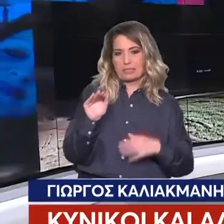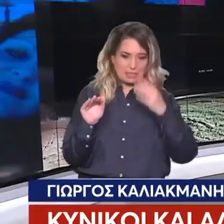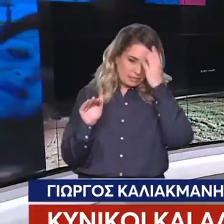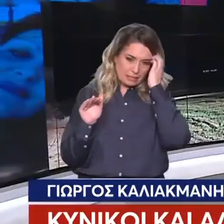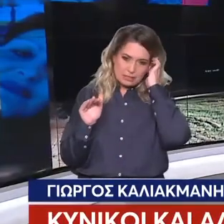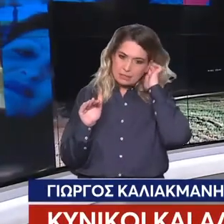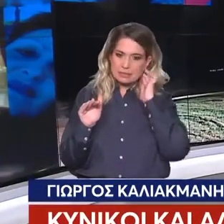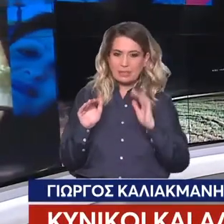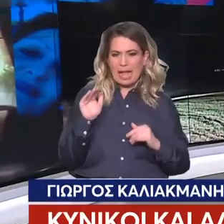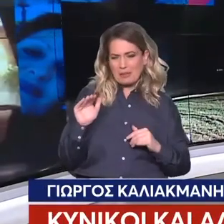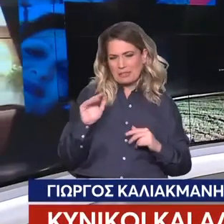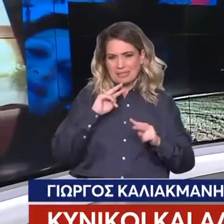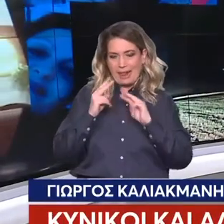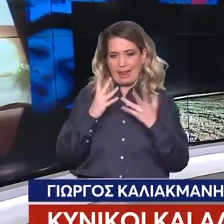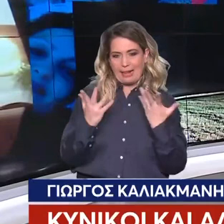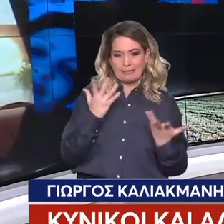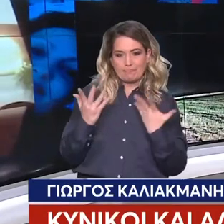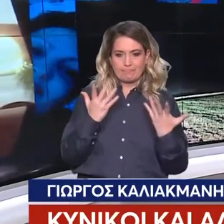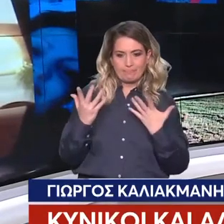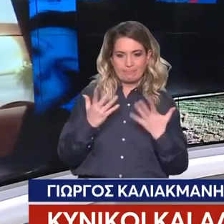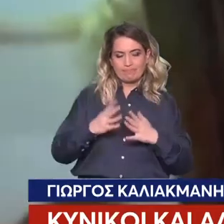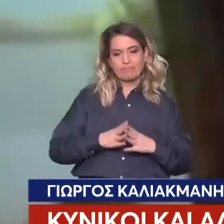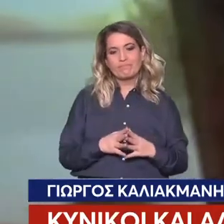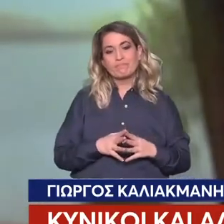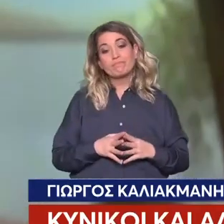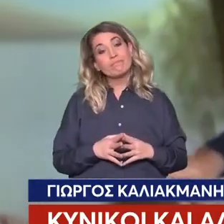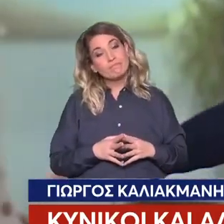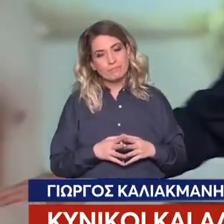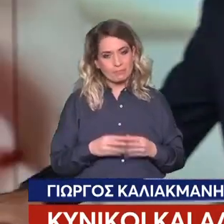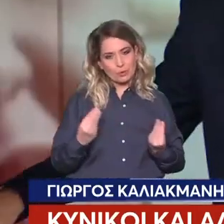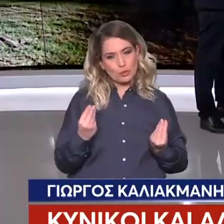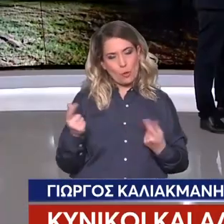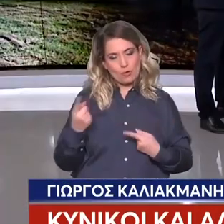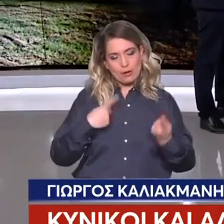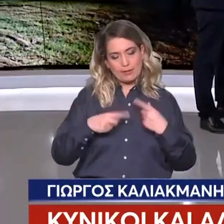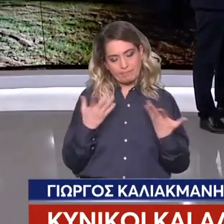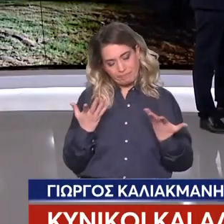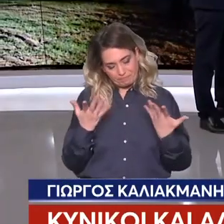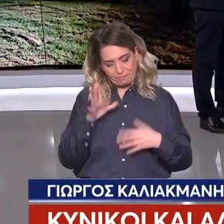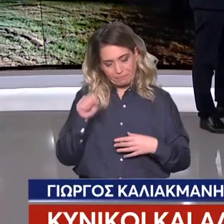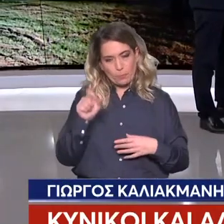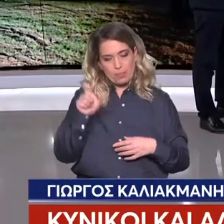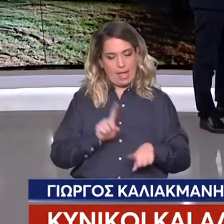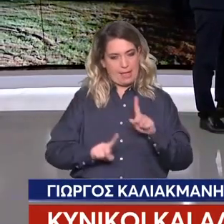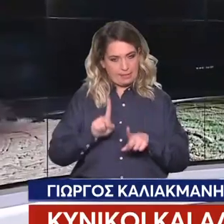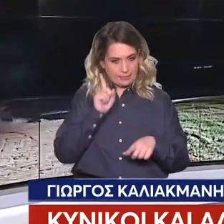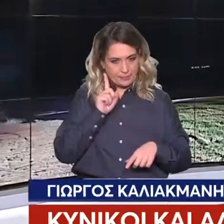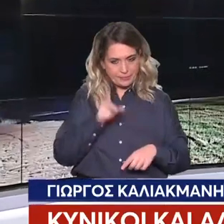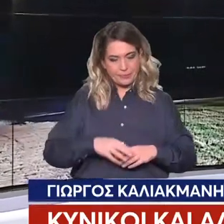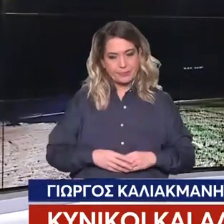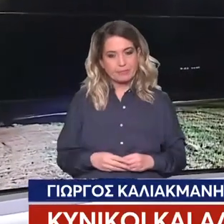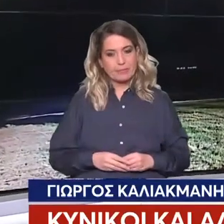και κάτι που υπέβαιε. Εμείς είμαστε υποχρεωμένοι να σεβαστούμε το γιατί. Αλλά ο άνθρωπος αυτός, είπε αυτή η γυναίκα που γνωρίζει πάρα πολύ